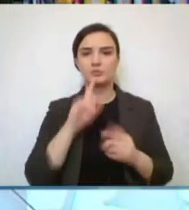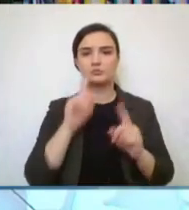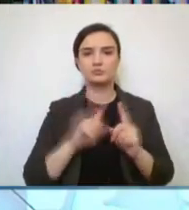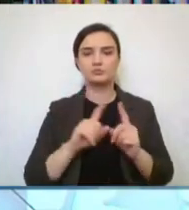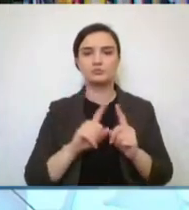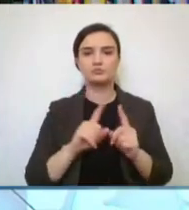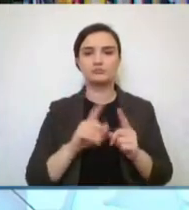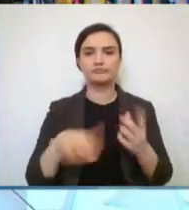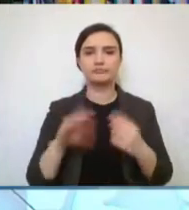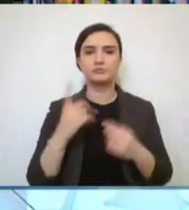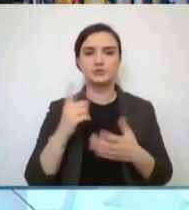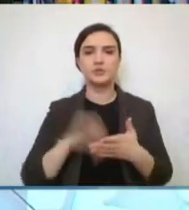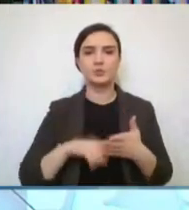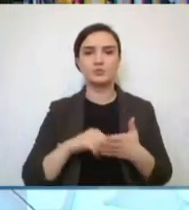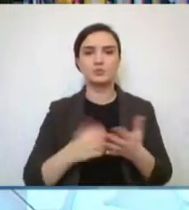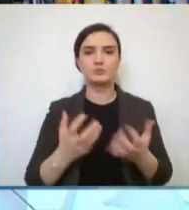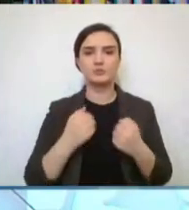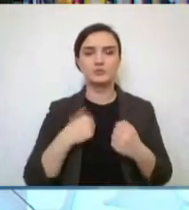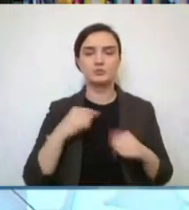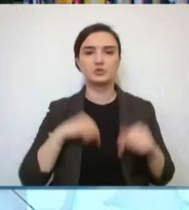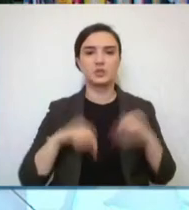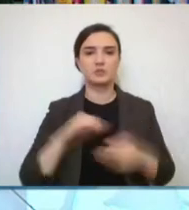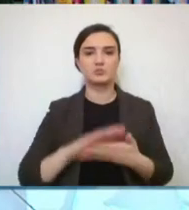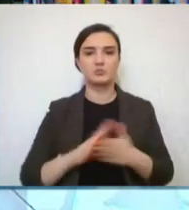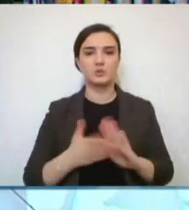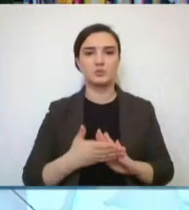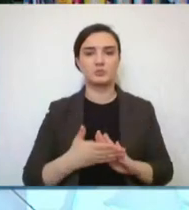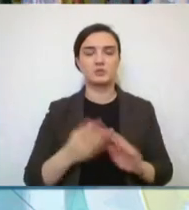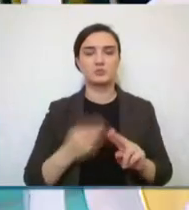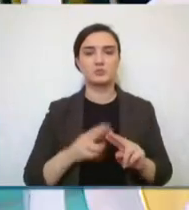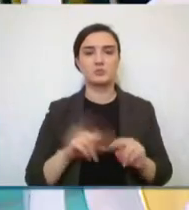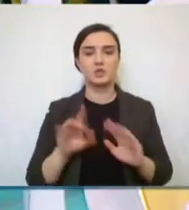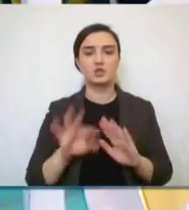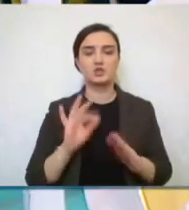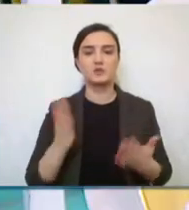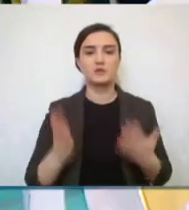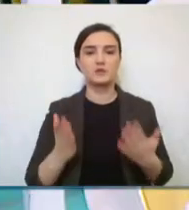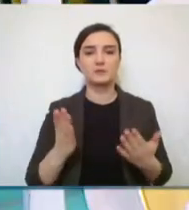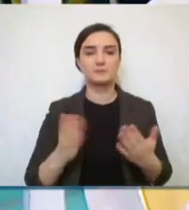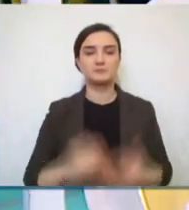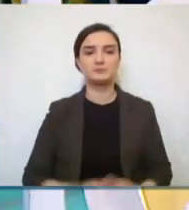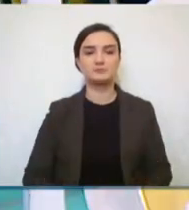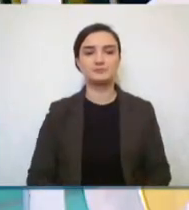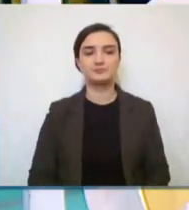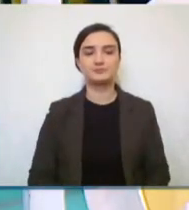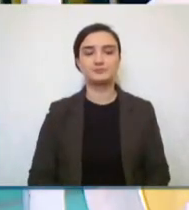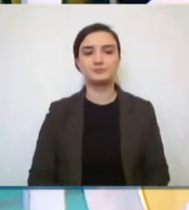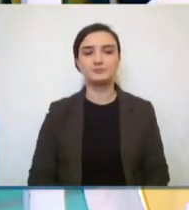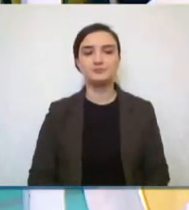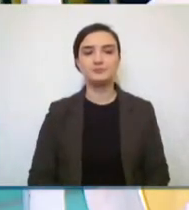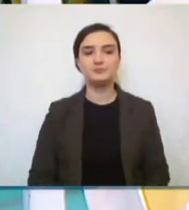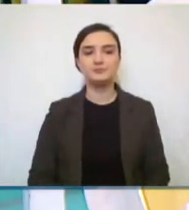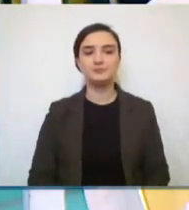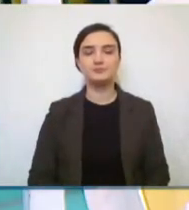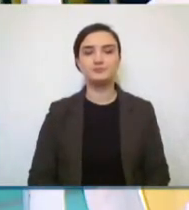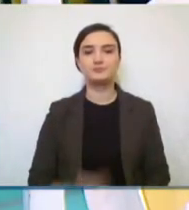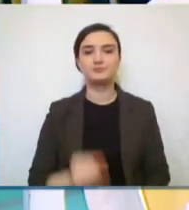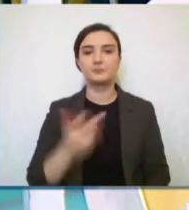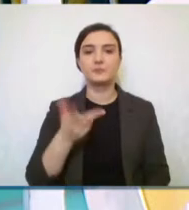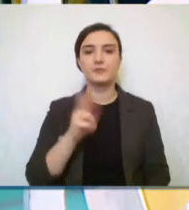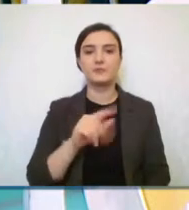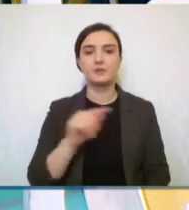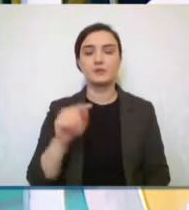არგუმენტი მივიღე ჩემი შინაგანი მდგომარეობის. ასე რომ არჩევანი გამოგვიდა რომ სამნაირად ხდება, ერთი წარსული გამოსტილებიდან